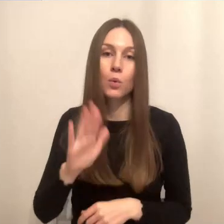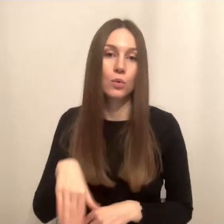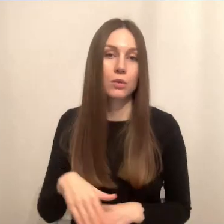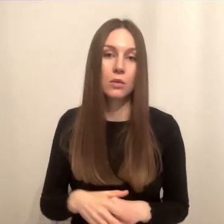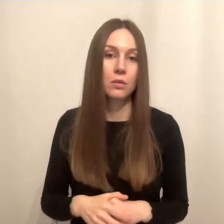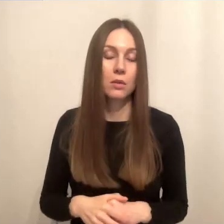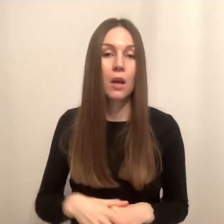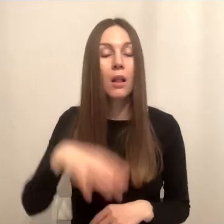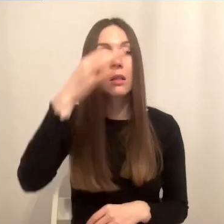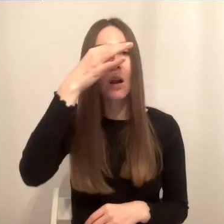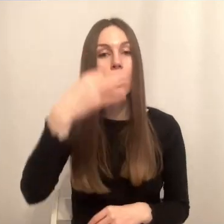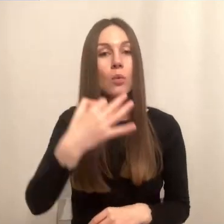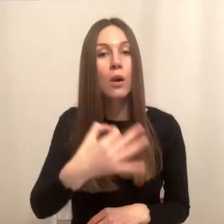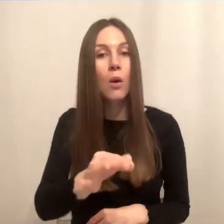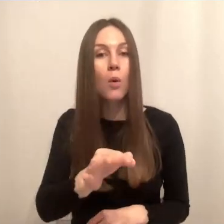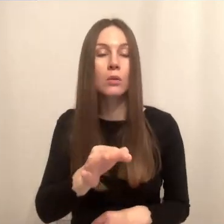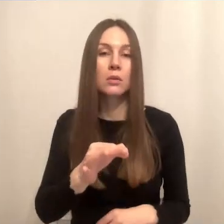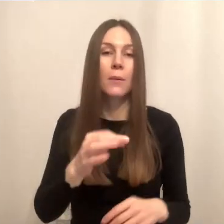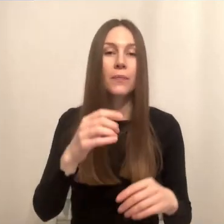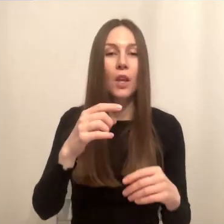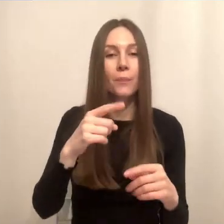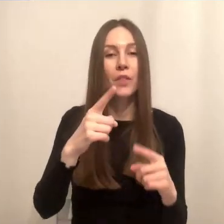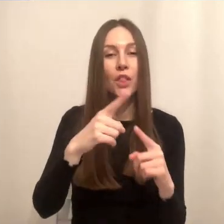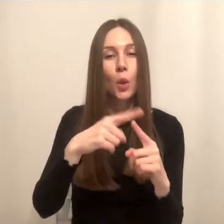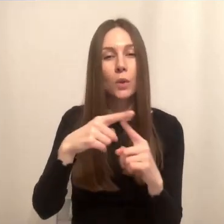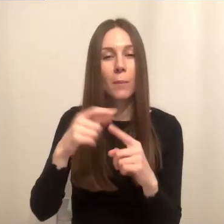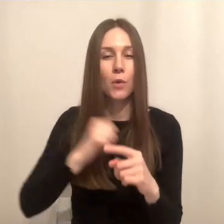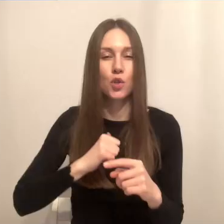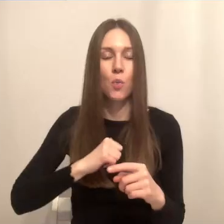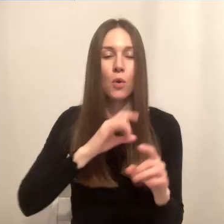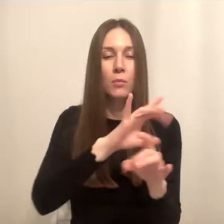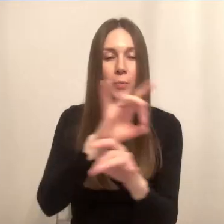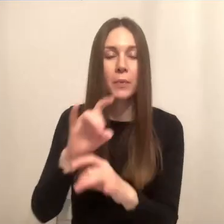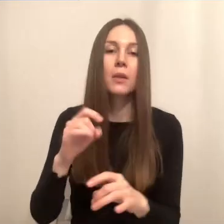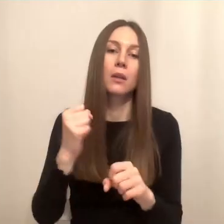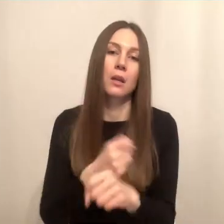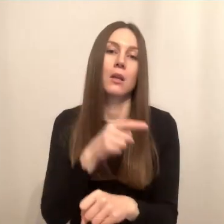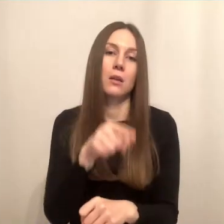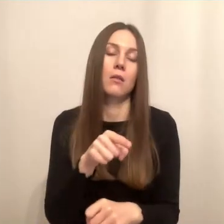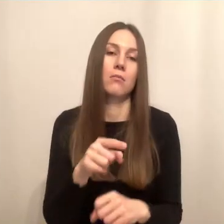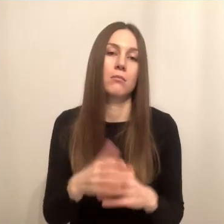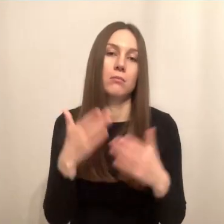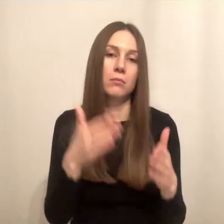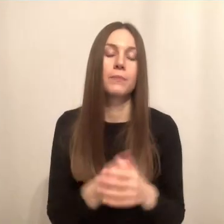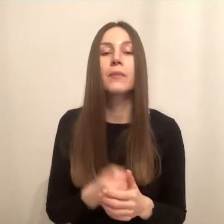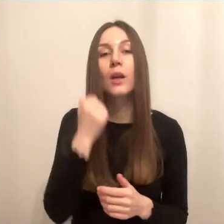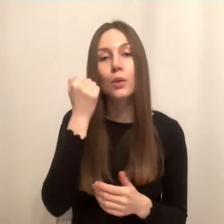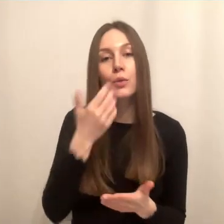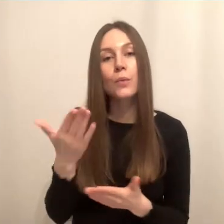Trakų rajonas yra įvairiatautis ir iš to reikėtų naudotis. Ačiū. Dėkui, pone Andriau.